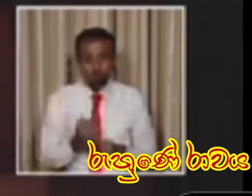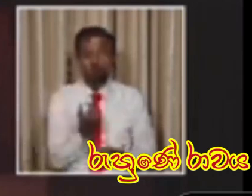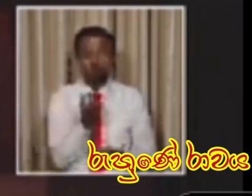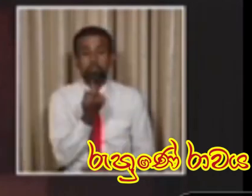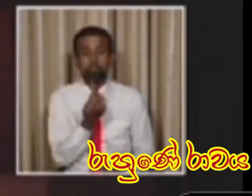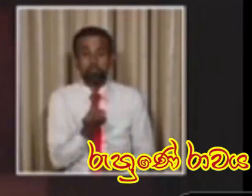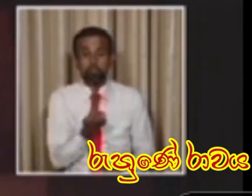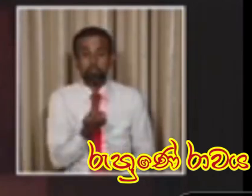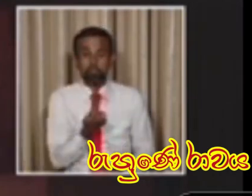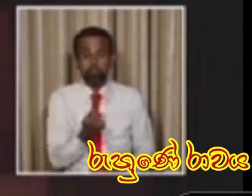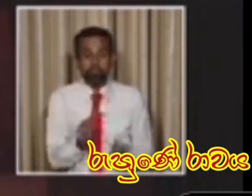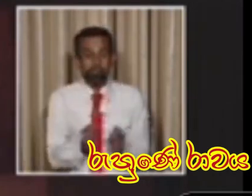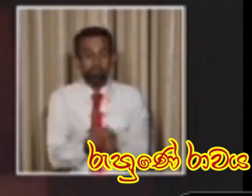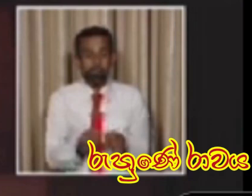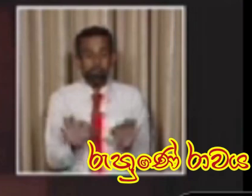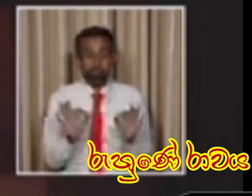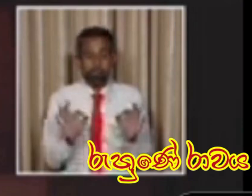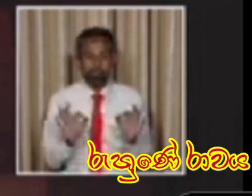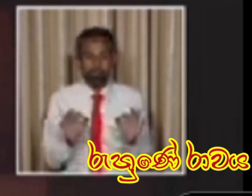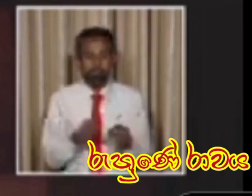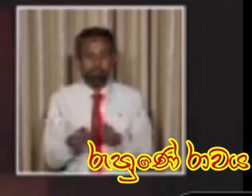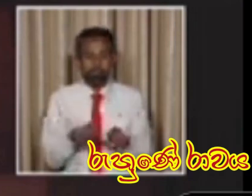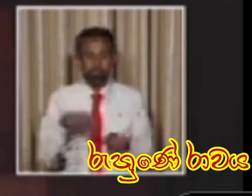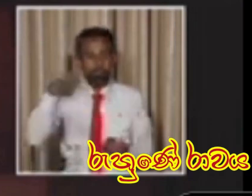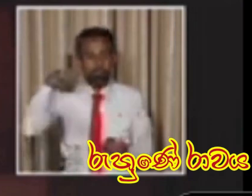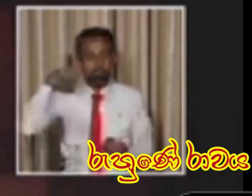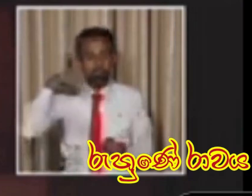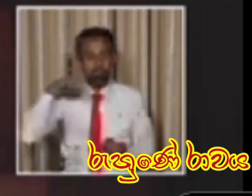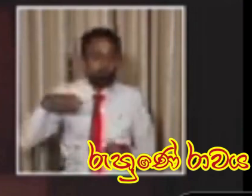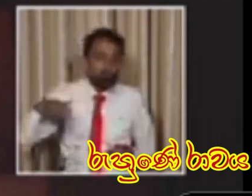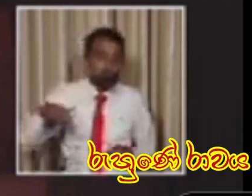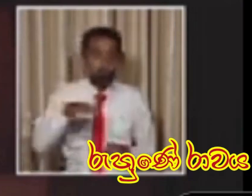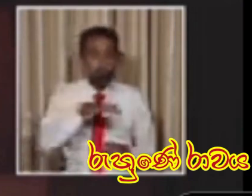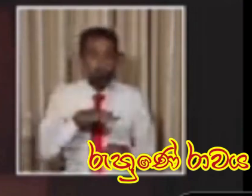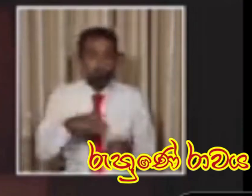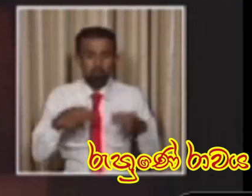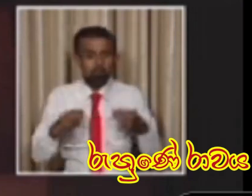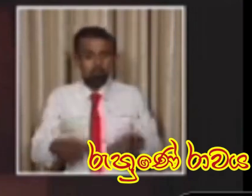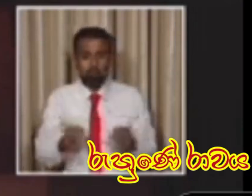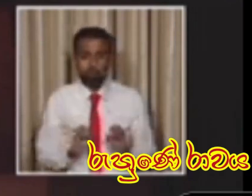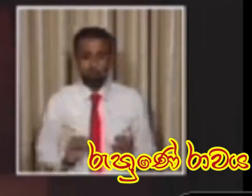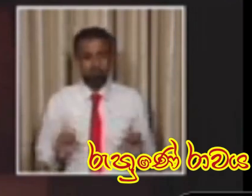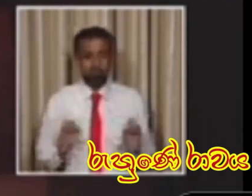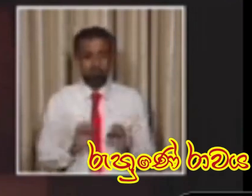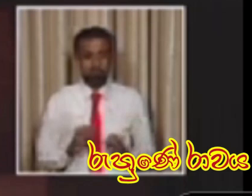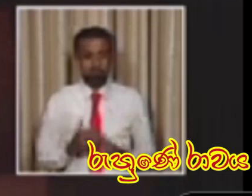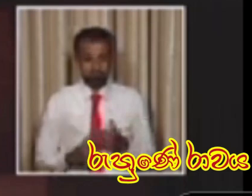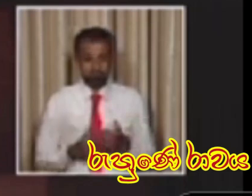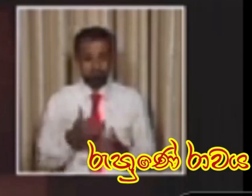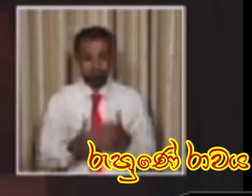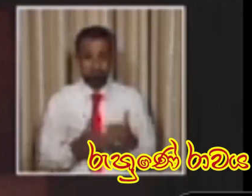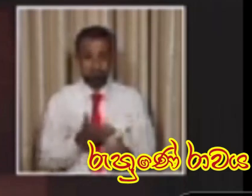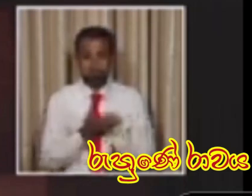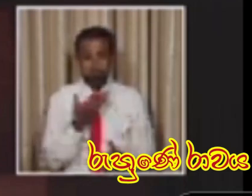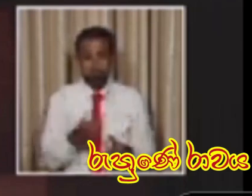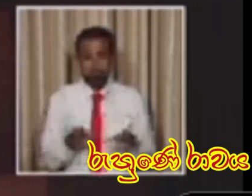මිලකට කාර්යක්ෂමව ඒ වගේම විදුලි බල ශේෂ්ත්‍රය පාඩු නොලබා පවත්වාගෙන යා හැකි